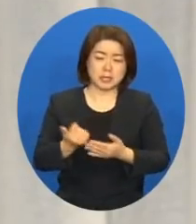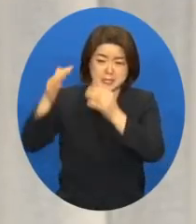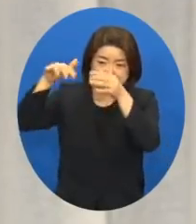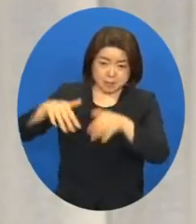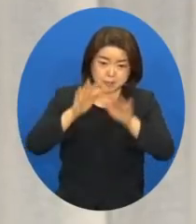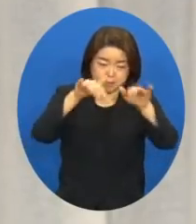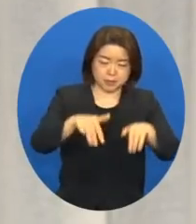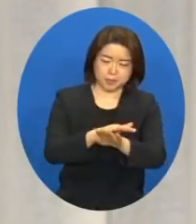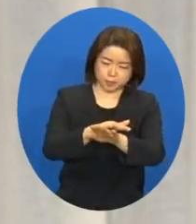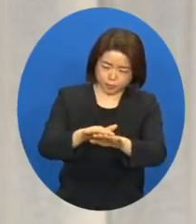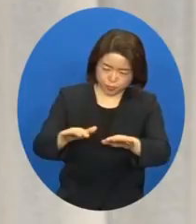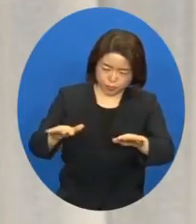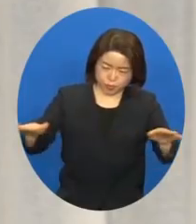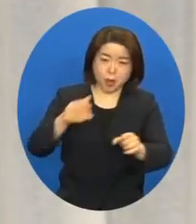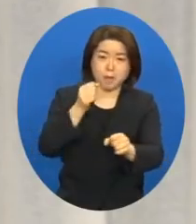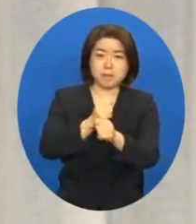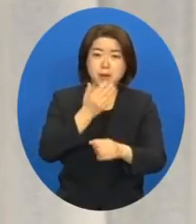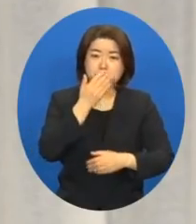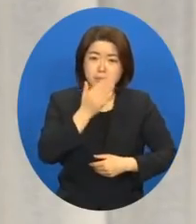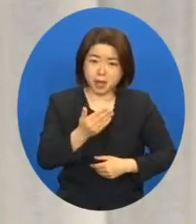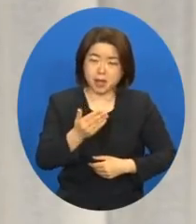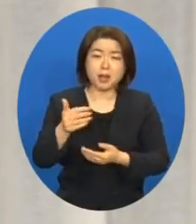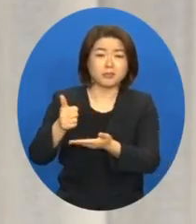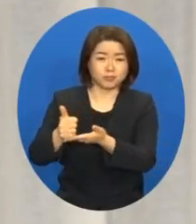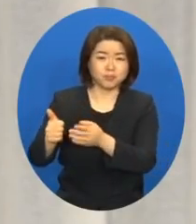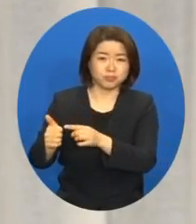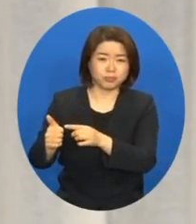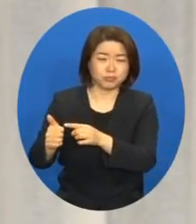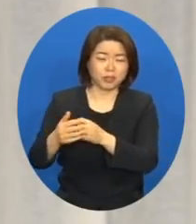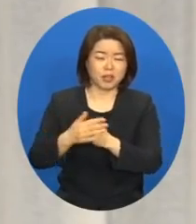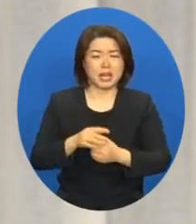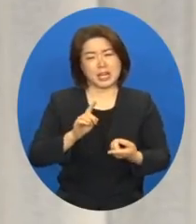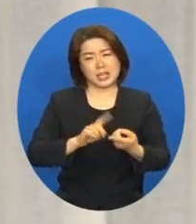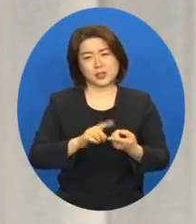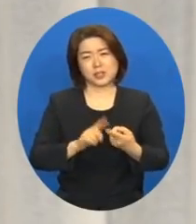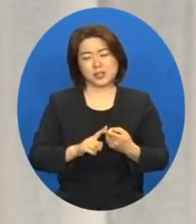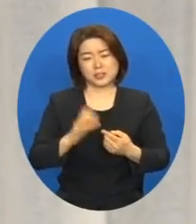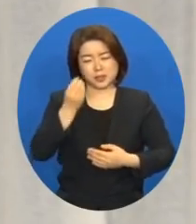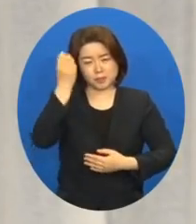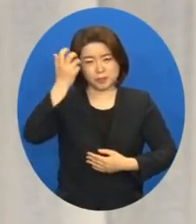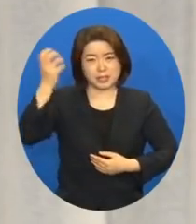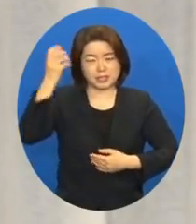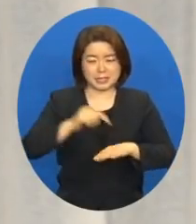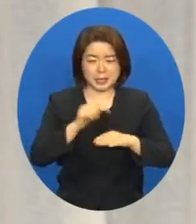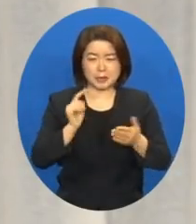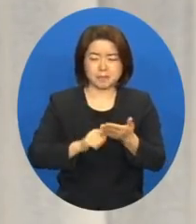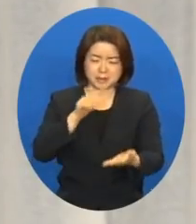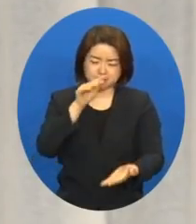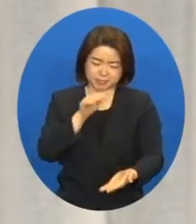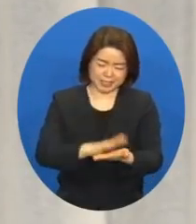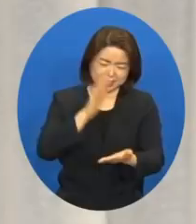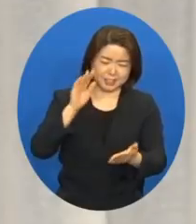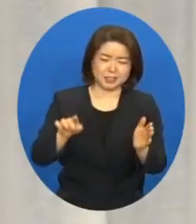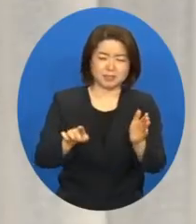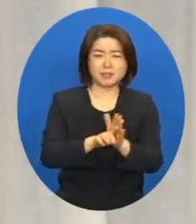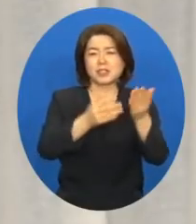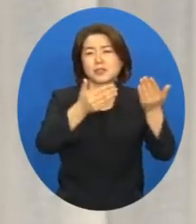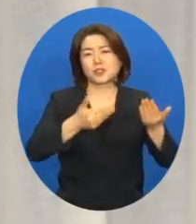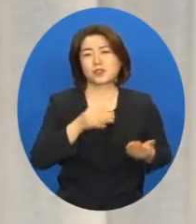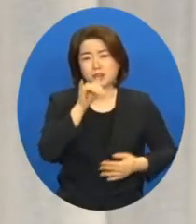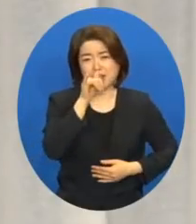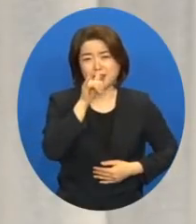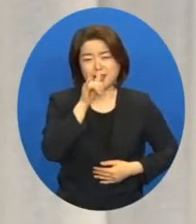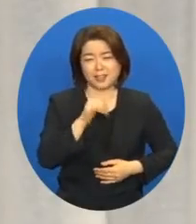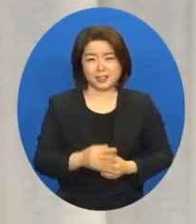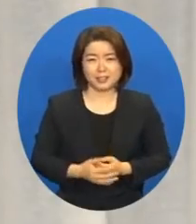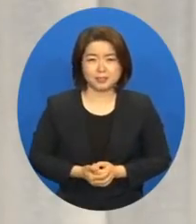있는 분이시구나. 그 사실에 대해서 성령께서 마음에 뜨겁게 믿음을 주셨어요.